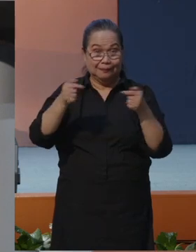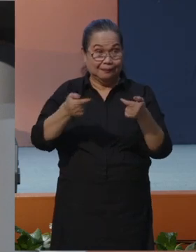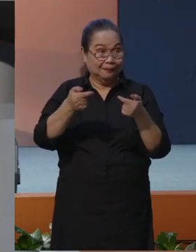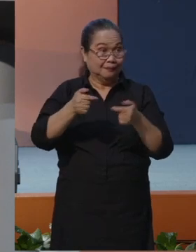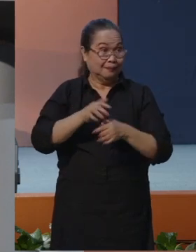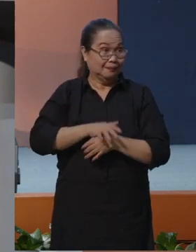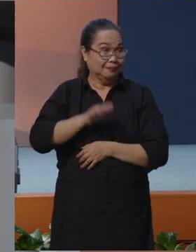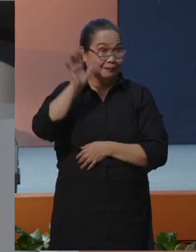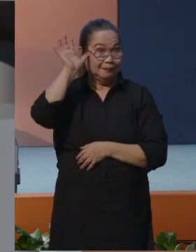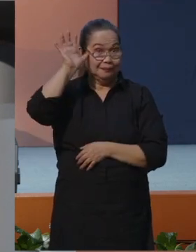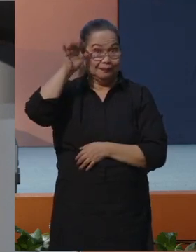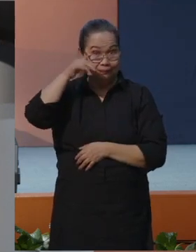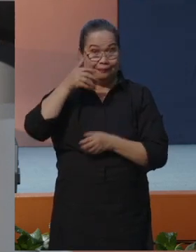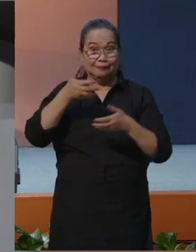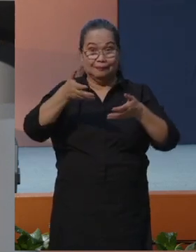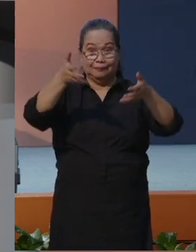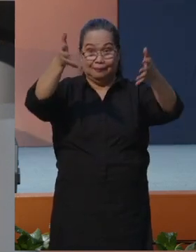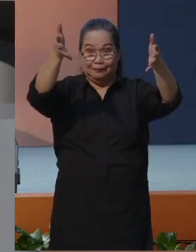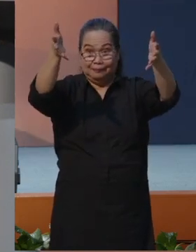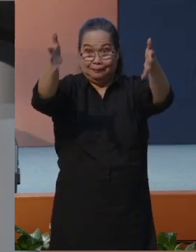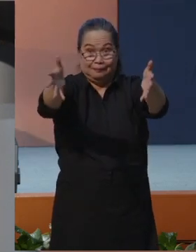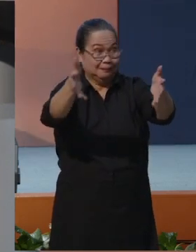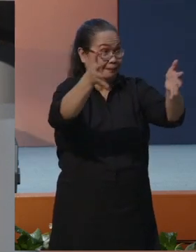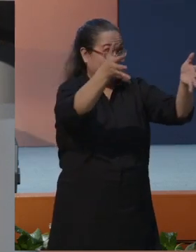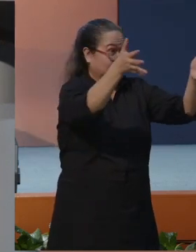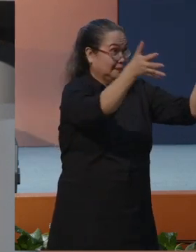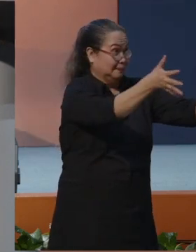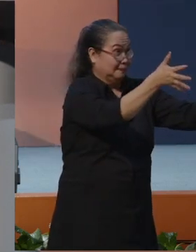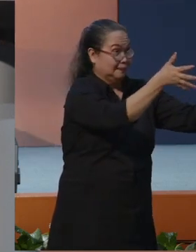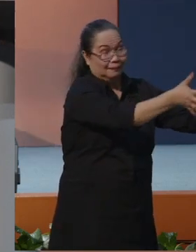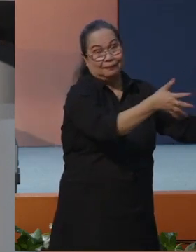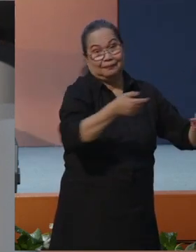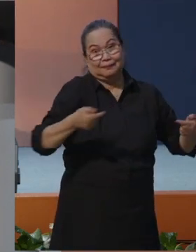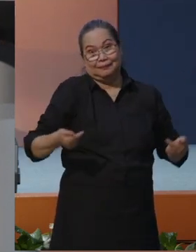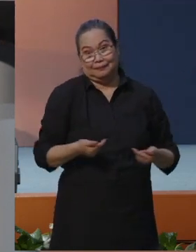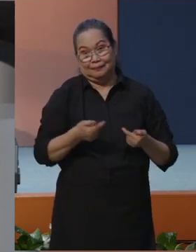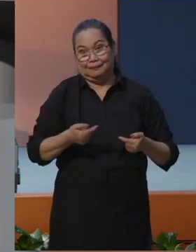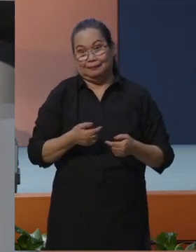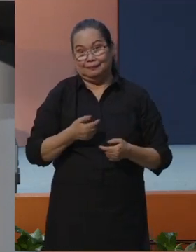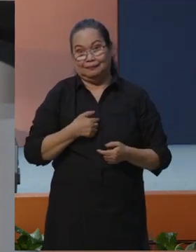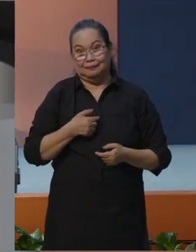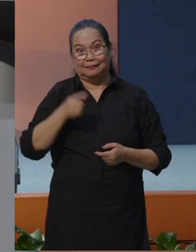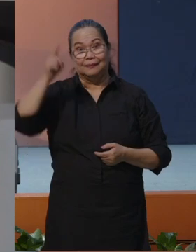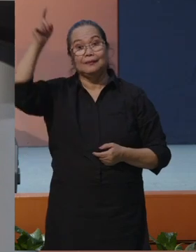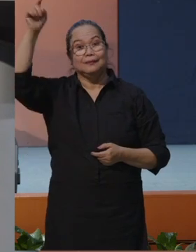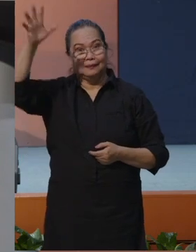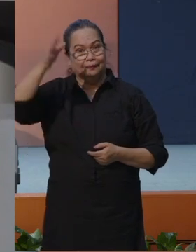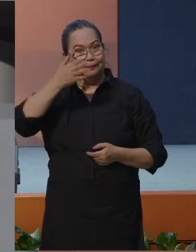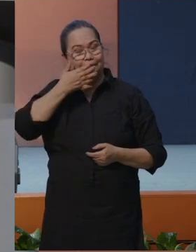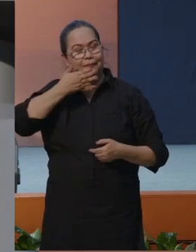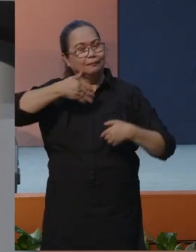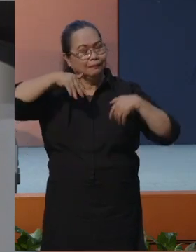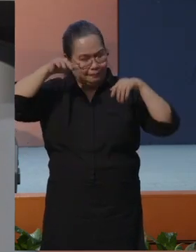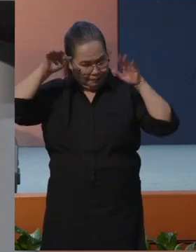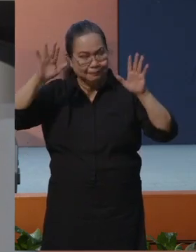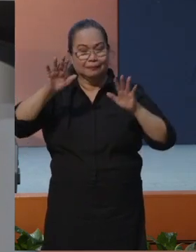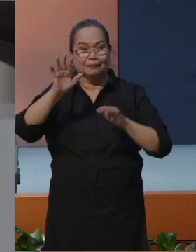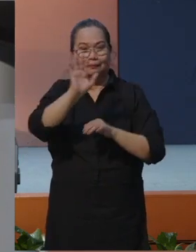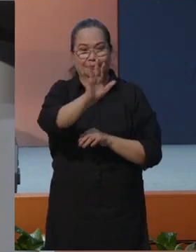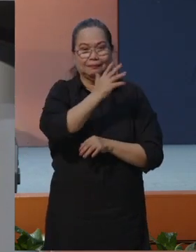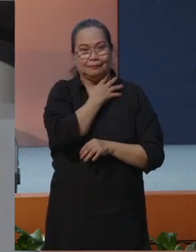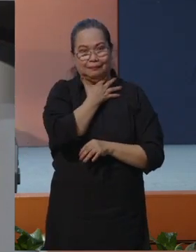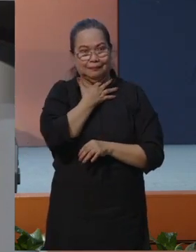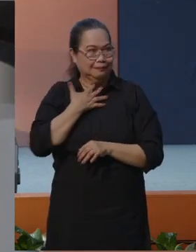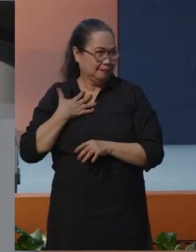pababayaan ko kayo to your own sinfulness. I will give you up to the lust of your